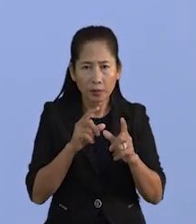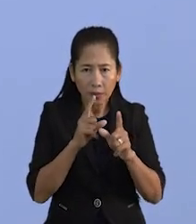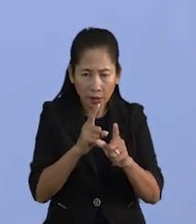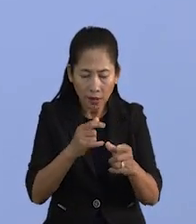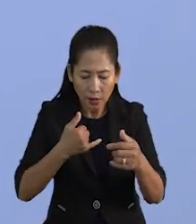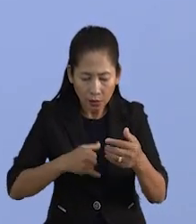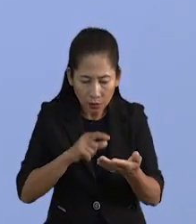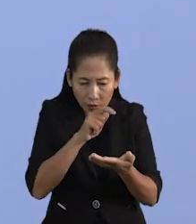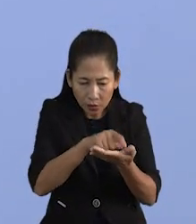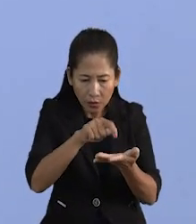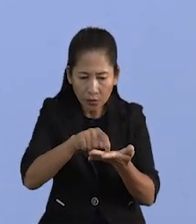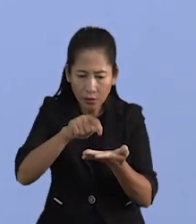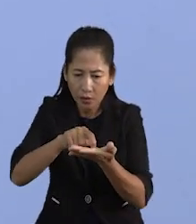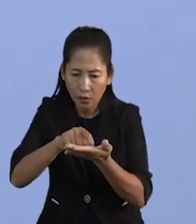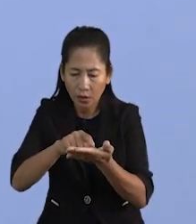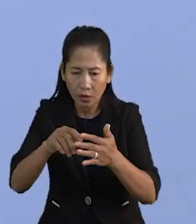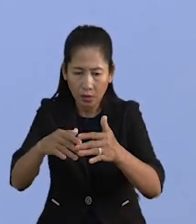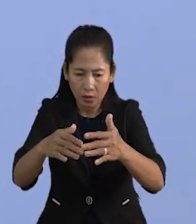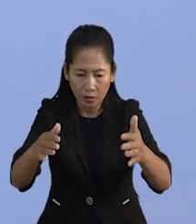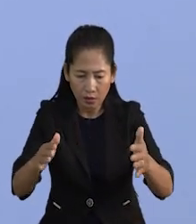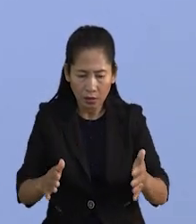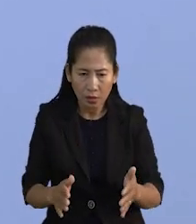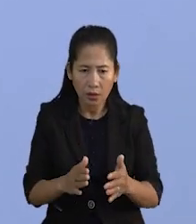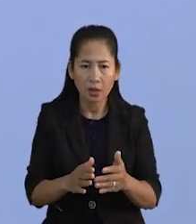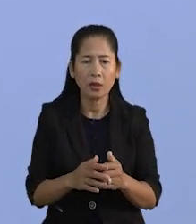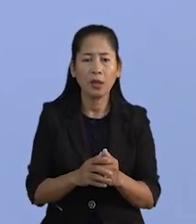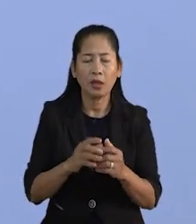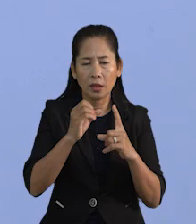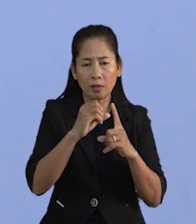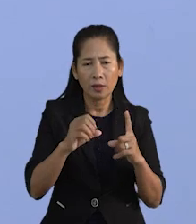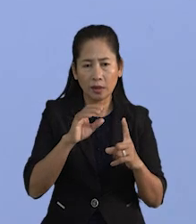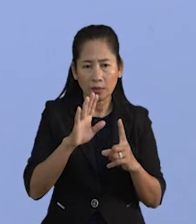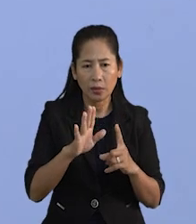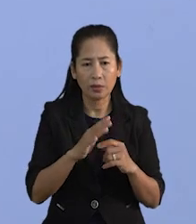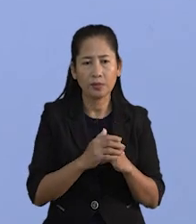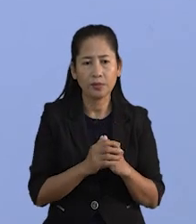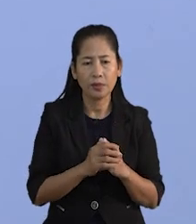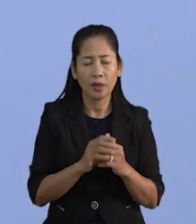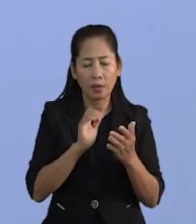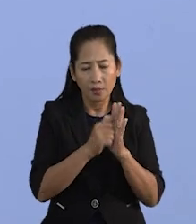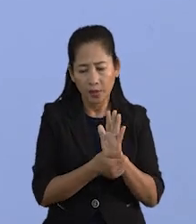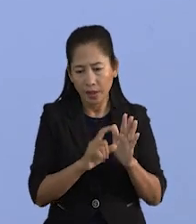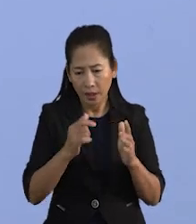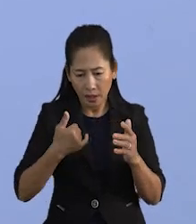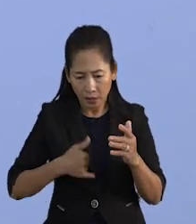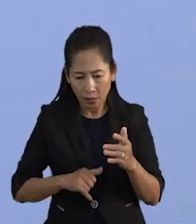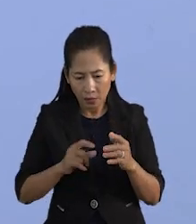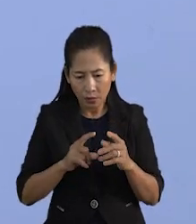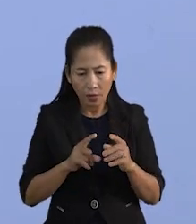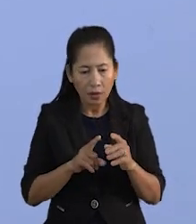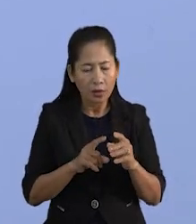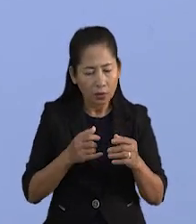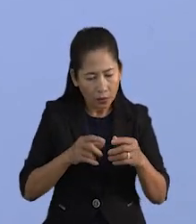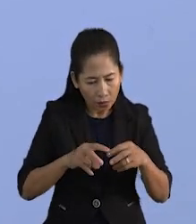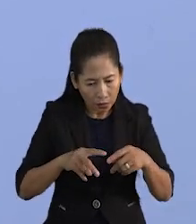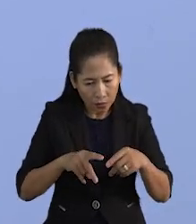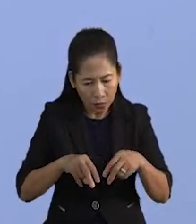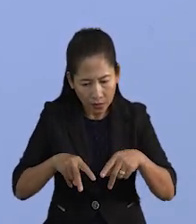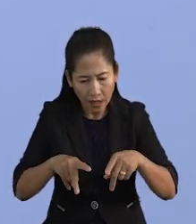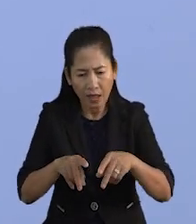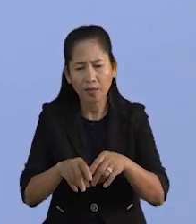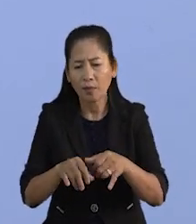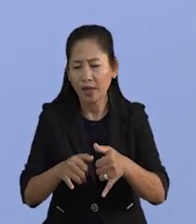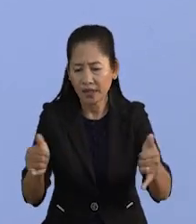កូនរកចំណីក្នុងទីធ្លាបាទតើរបស់ទី4បាទពេលណាកូនដើរបែកឆ្ងាយពីគ្នា